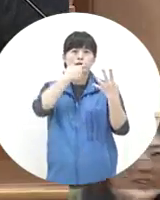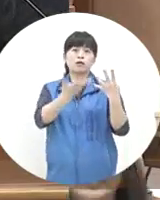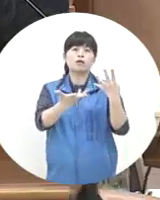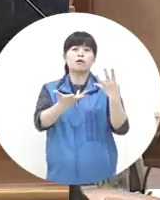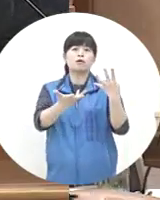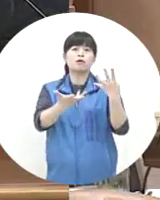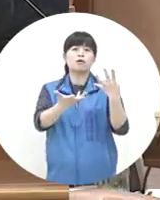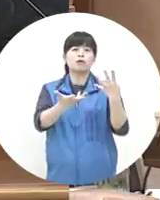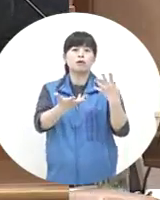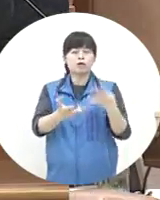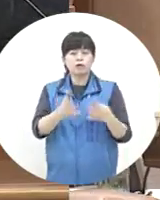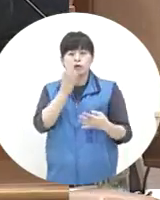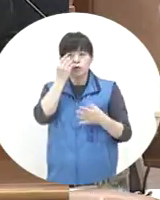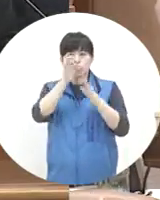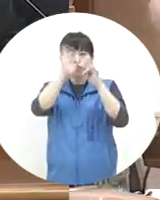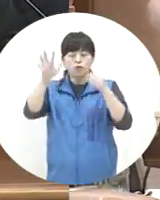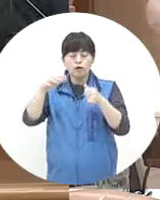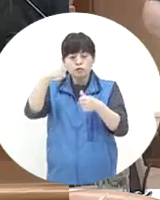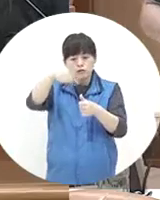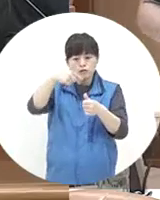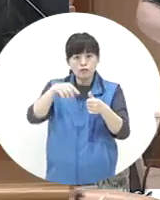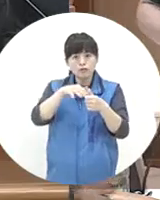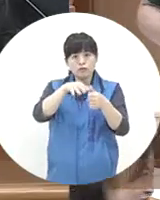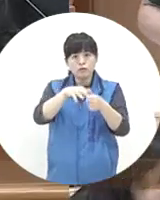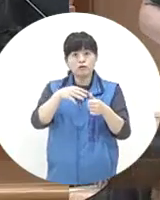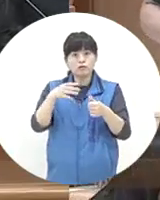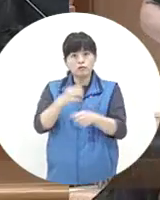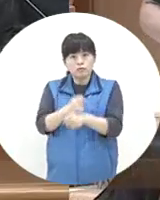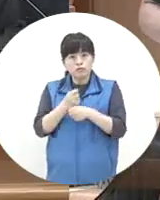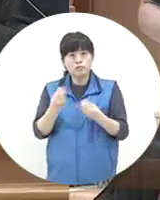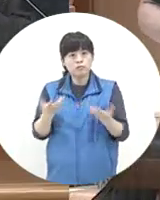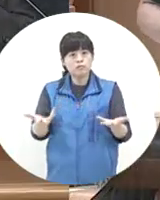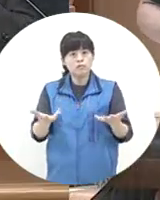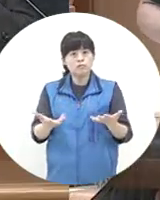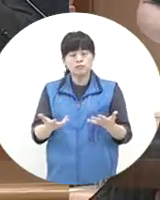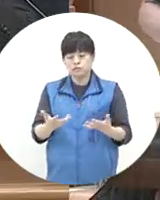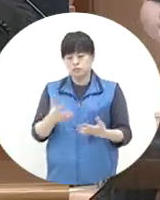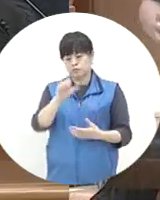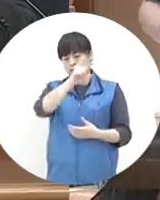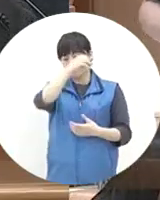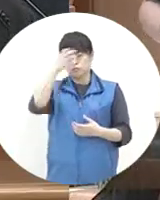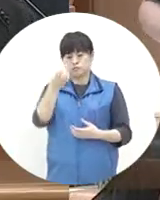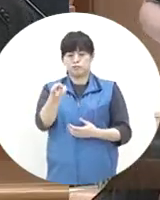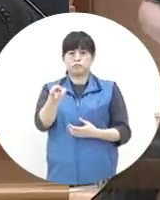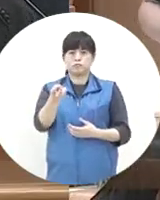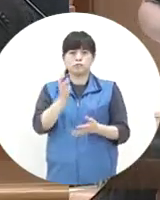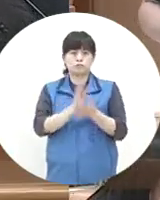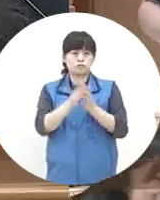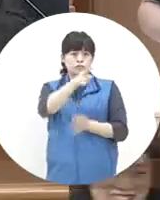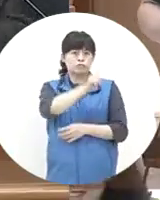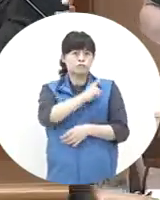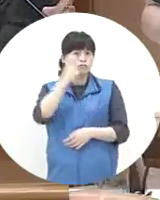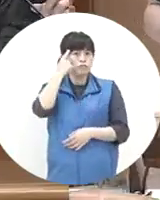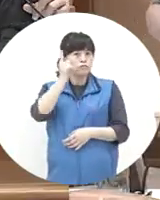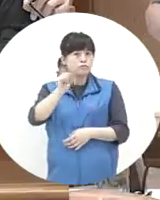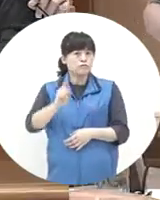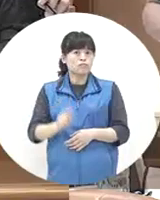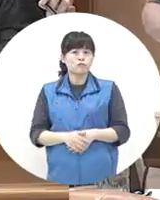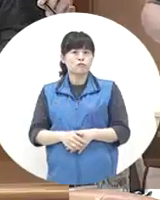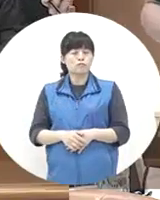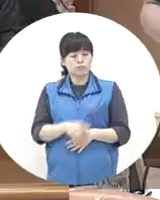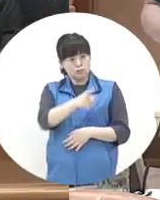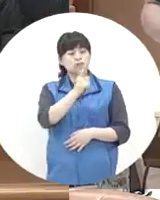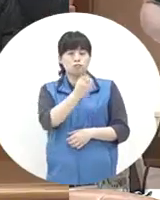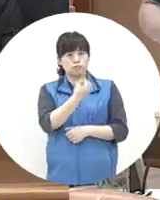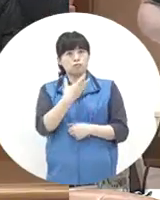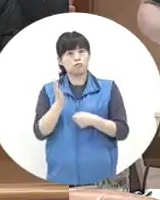们观光的辅导方面没有很注意吗？还是有什么想法？哎，你也让他播琼姐